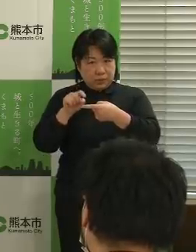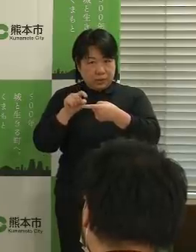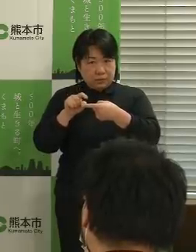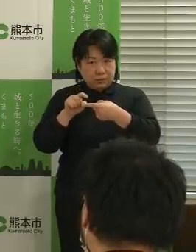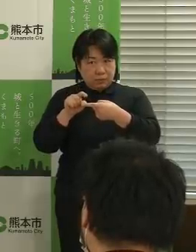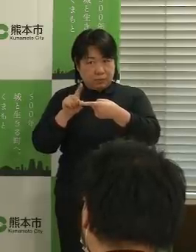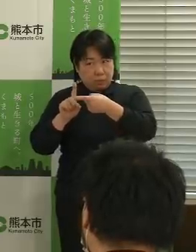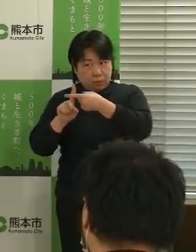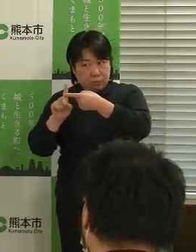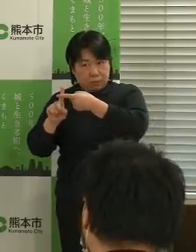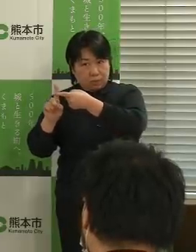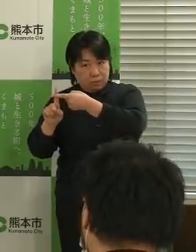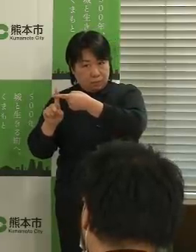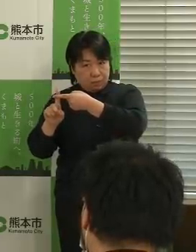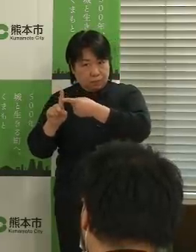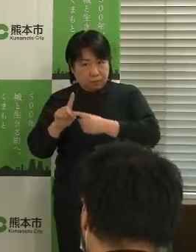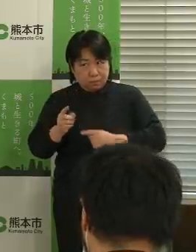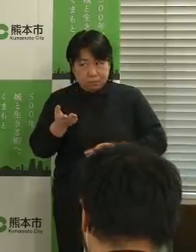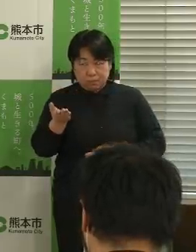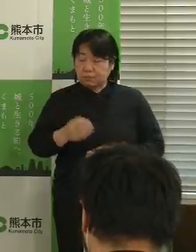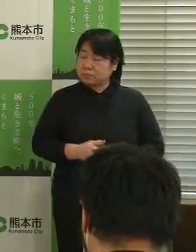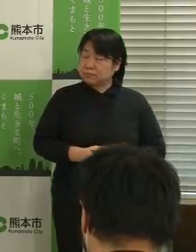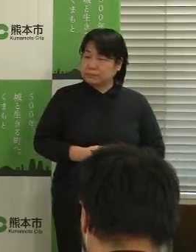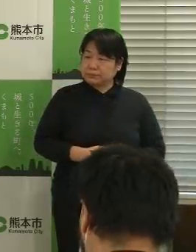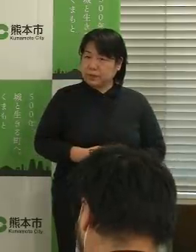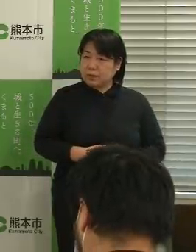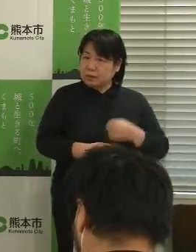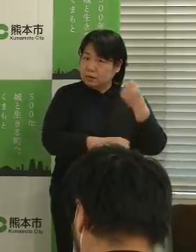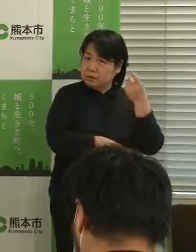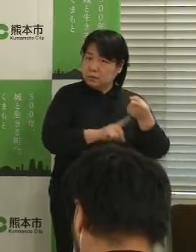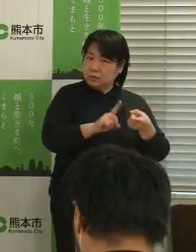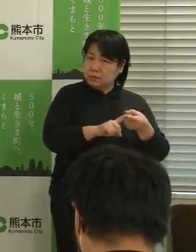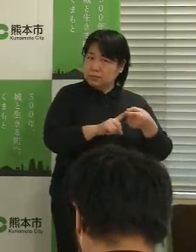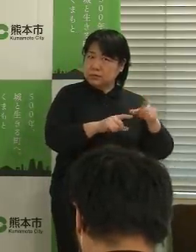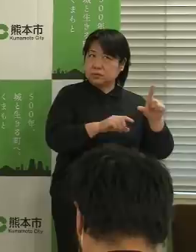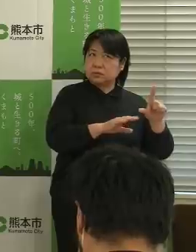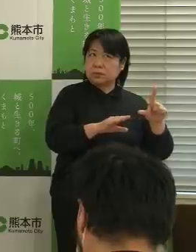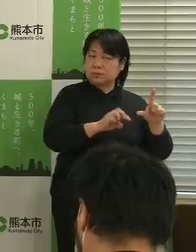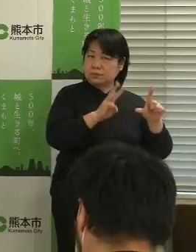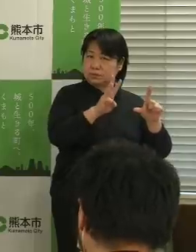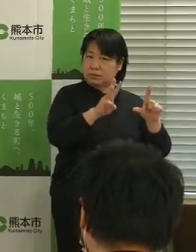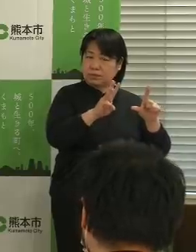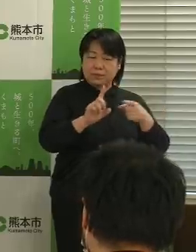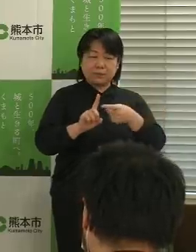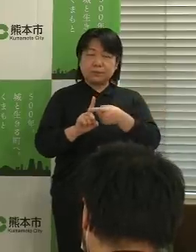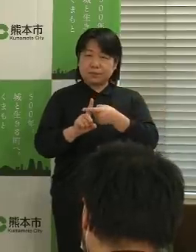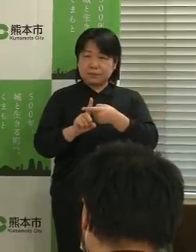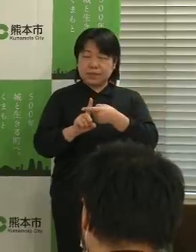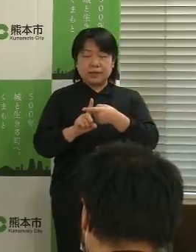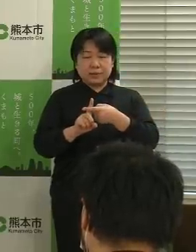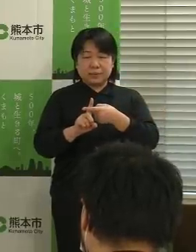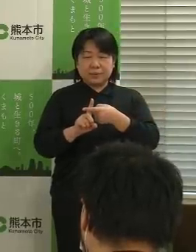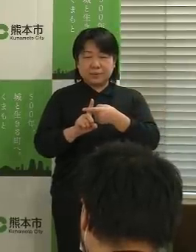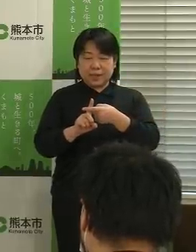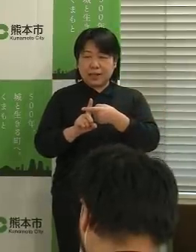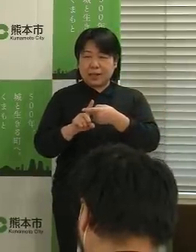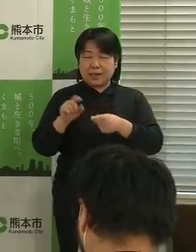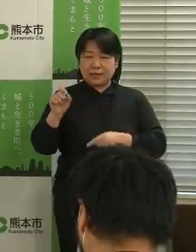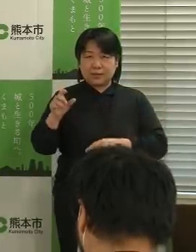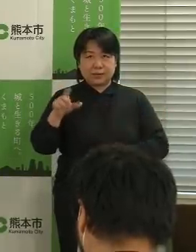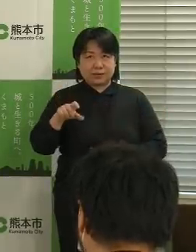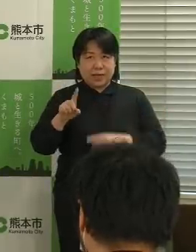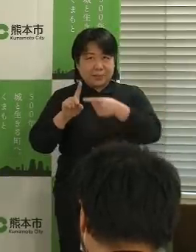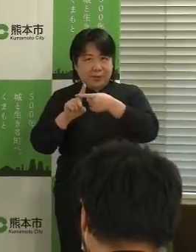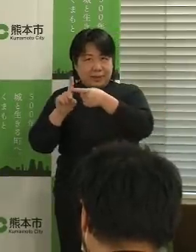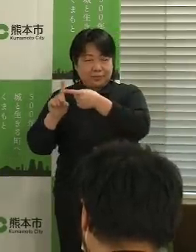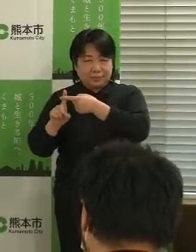といくつか増えていくようなもの、 もう基本的にレベル3プラス、よくまあいろいろな格付け機関がプラス